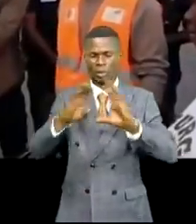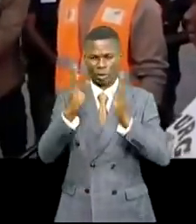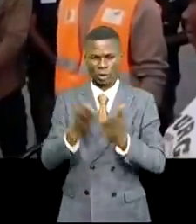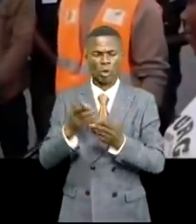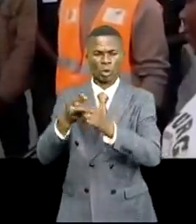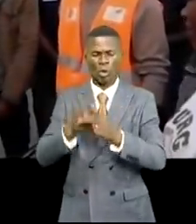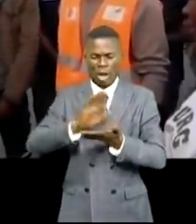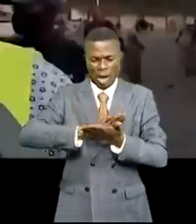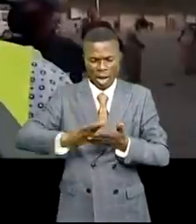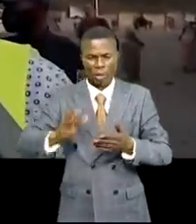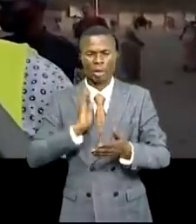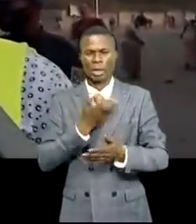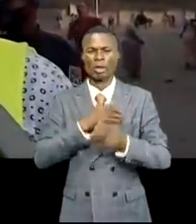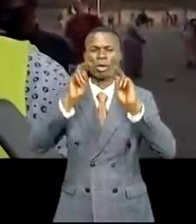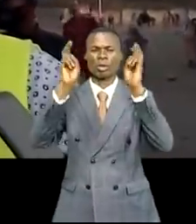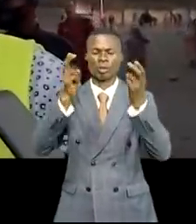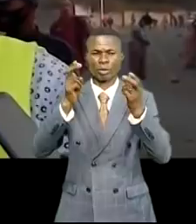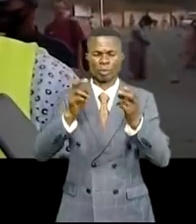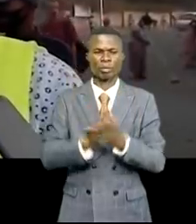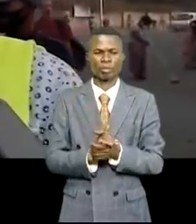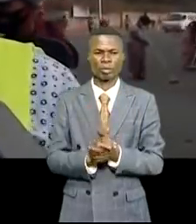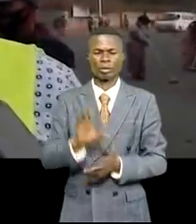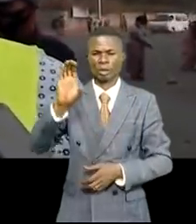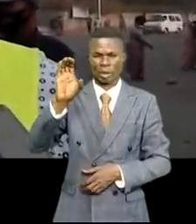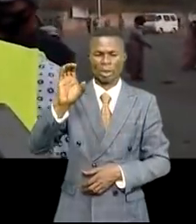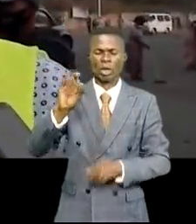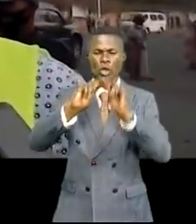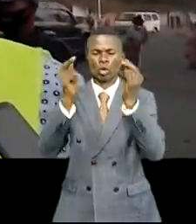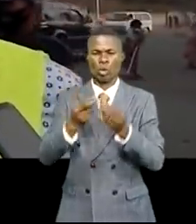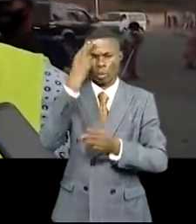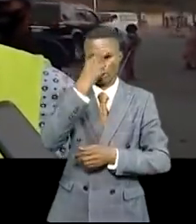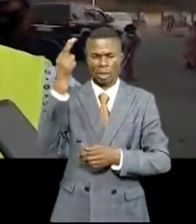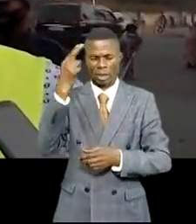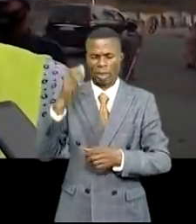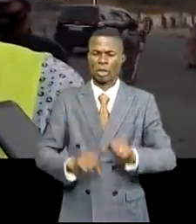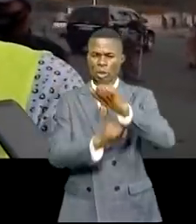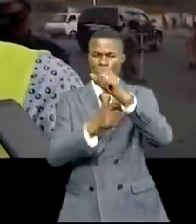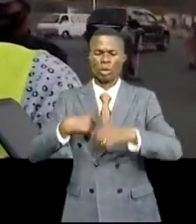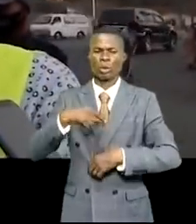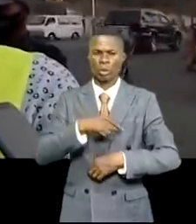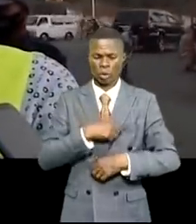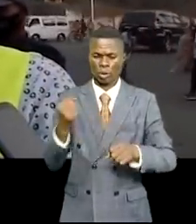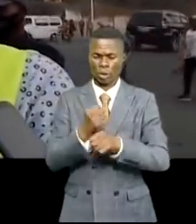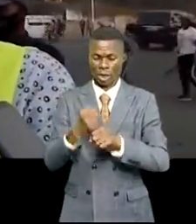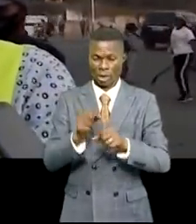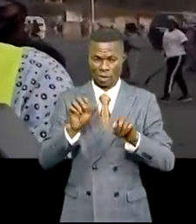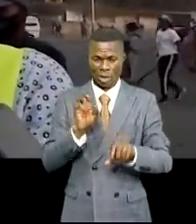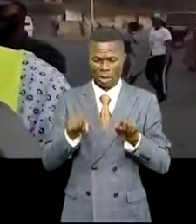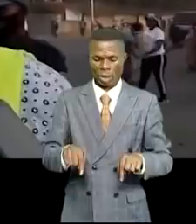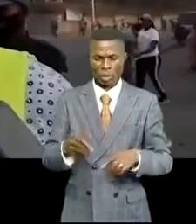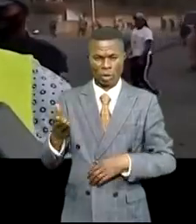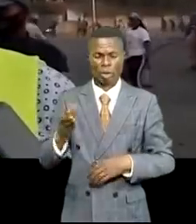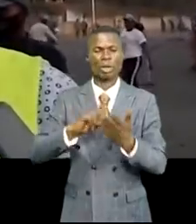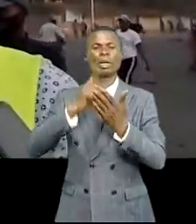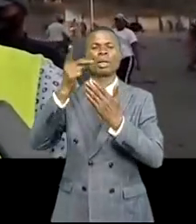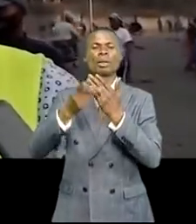la propreté de la ville. La Caritas qui nous encadre aujourd'hui, avec laquelle nous sommes en train de travailler aujourd'hui, c'est dans les